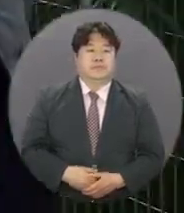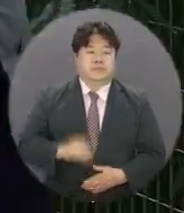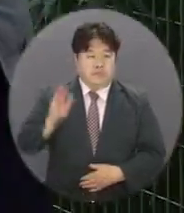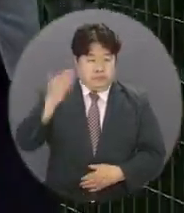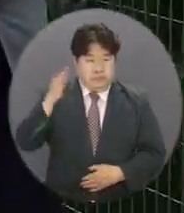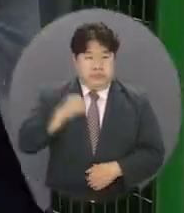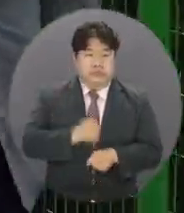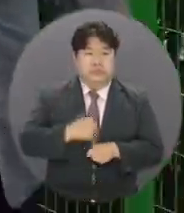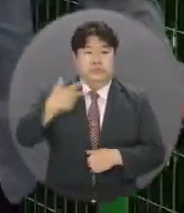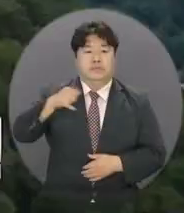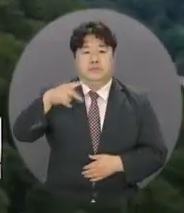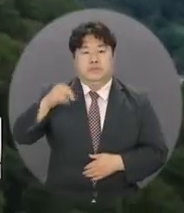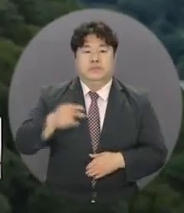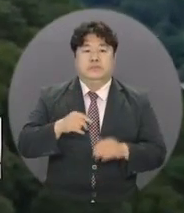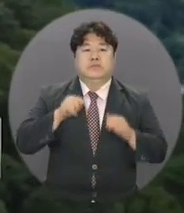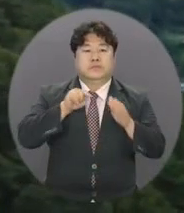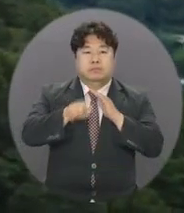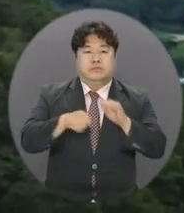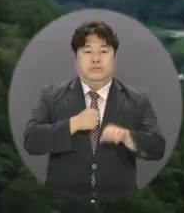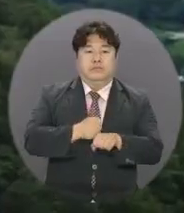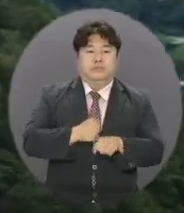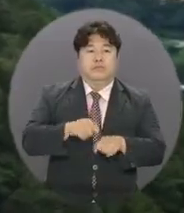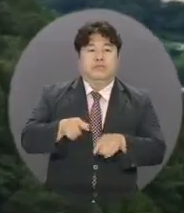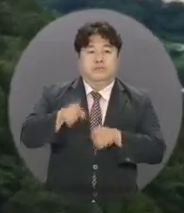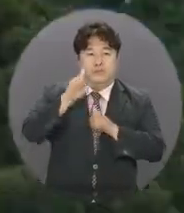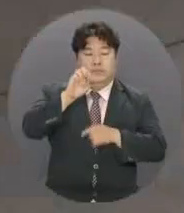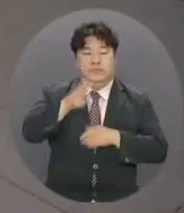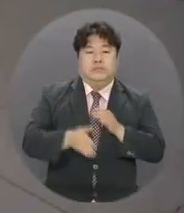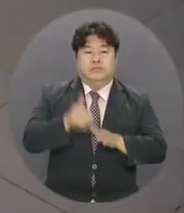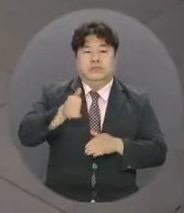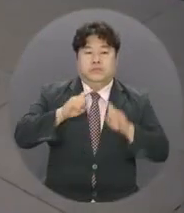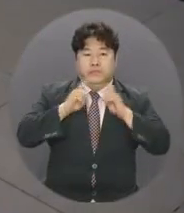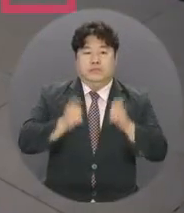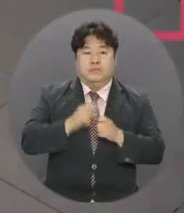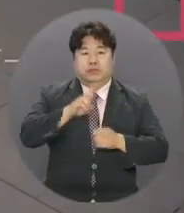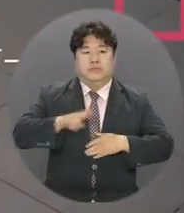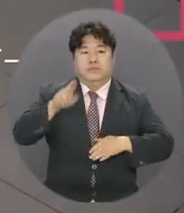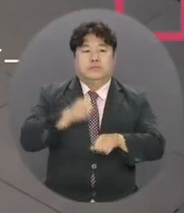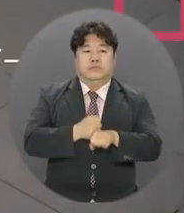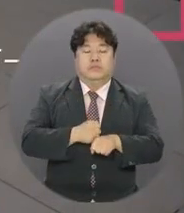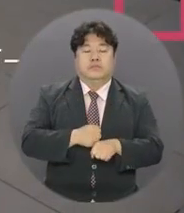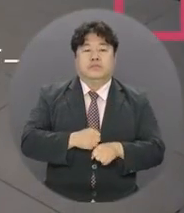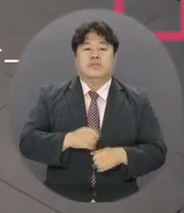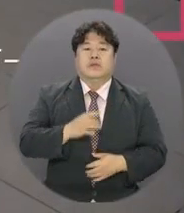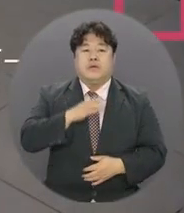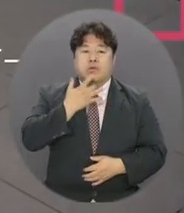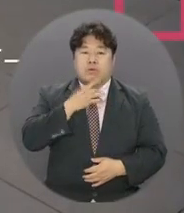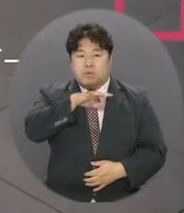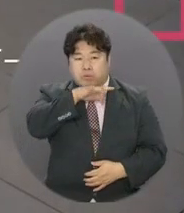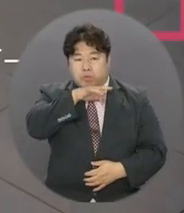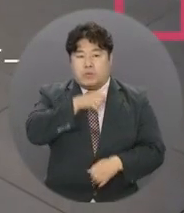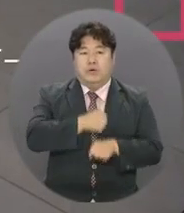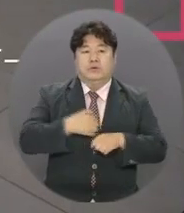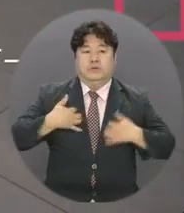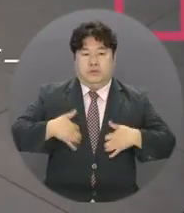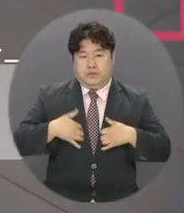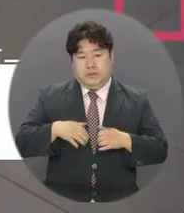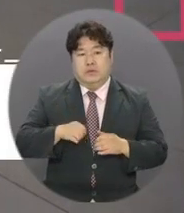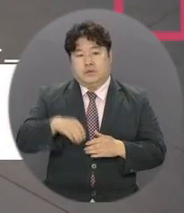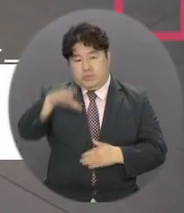최근 지산유원지를 방문했던 이용섭 광주시장은 개인 유튜브 채널에 오징어 게임을 패러디한 콘텐츠를